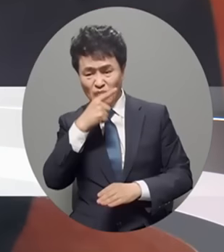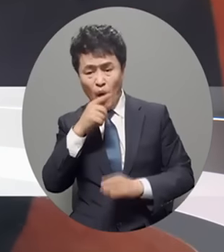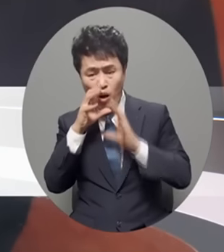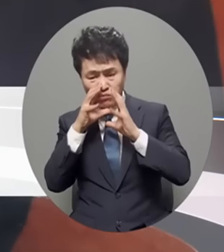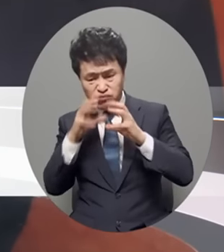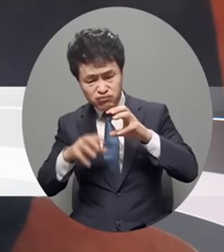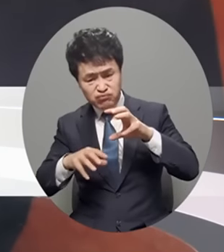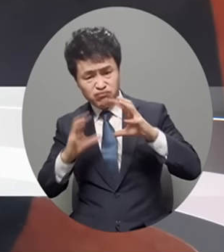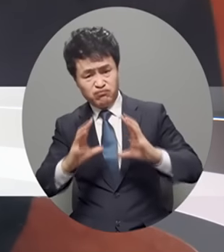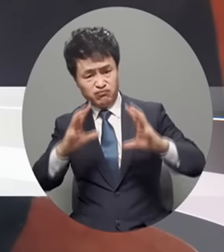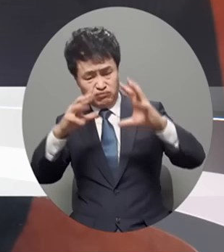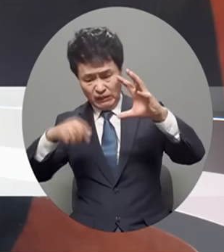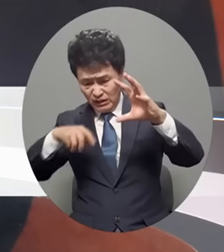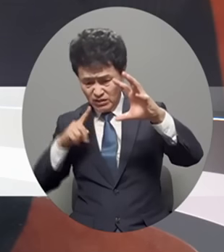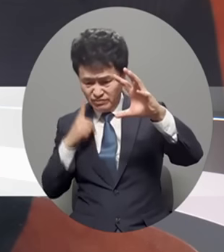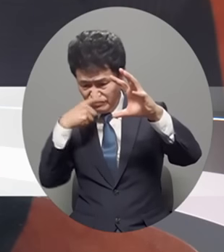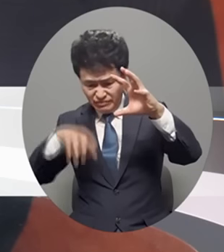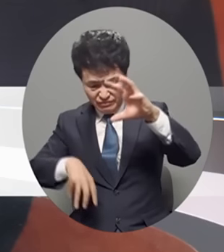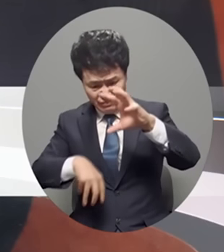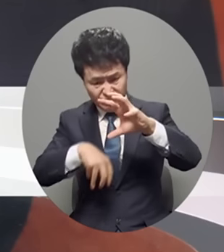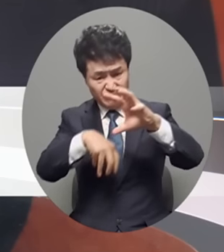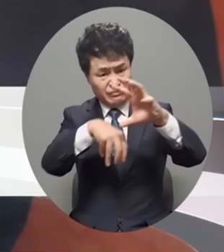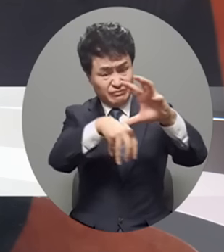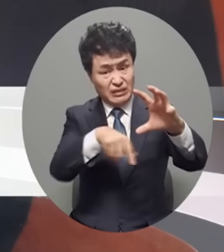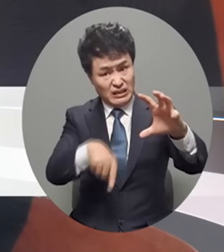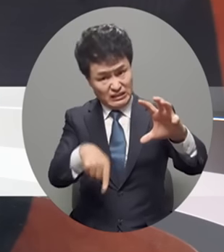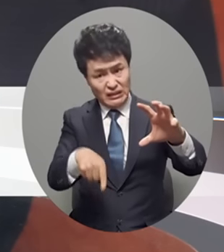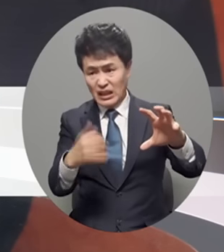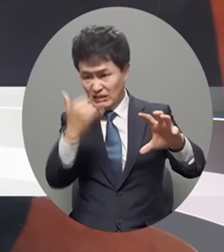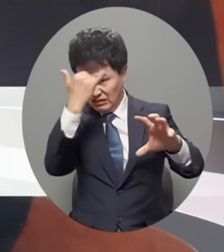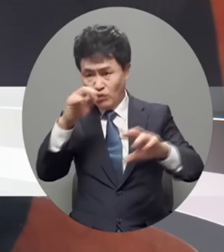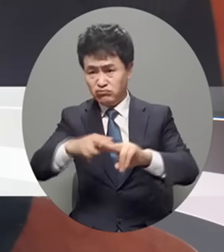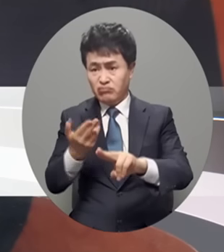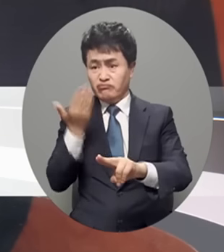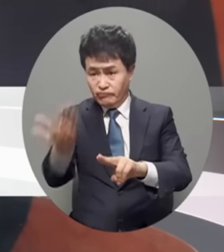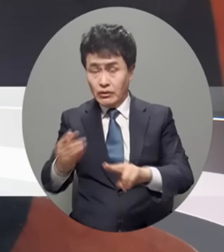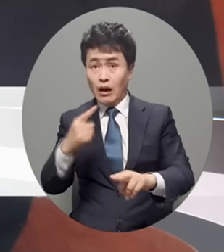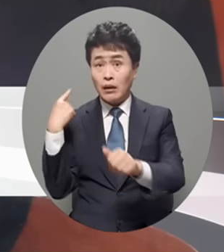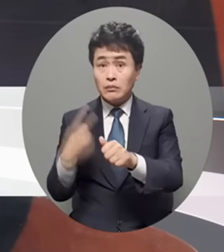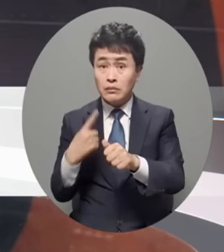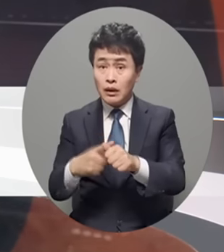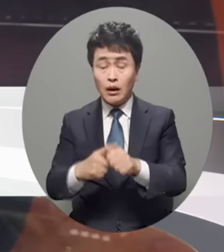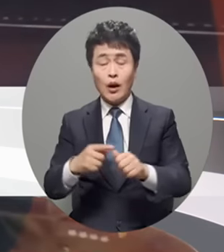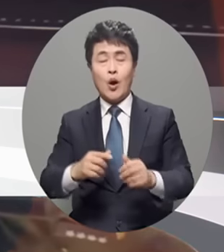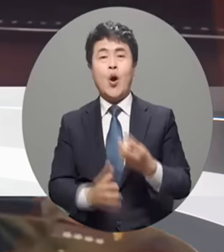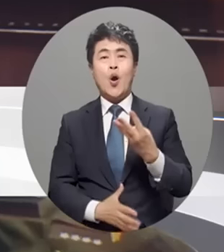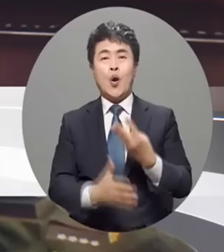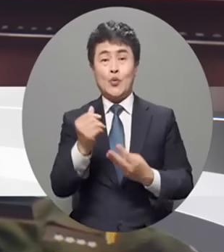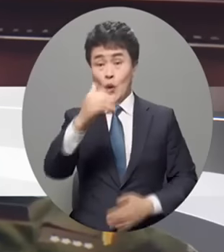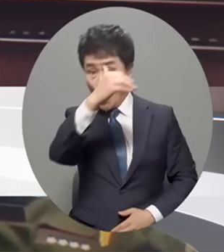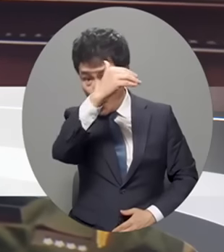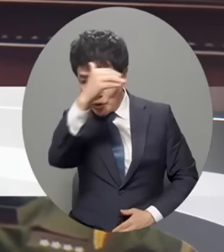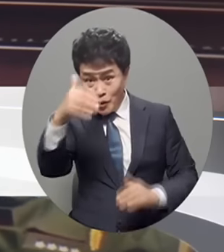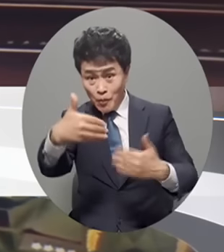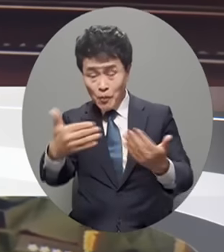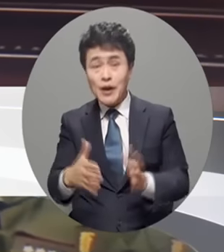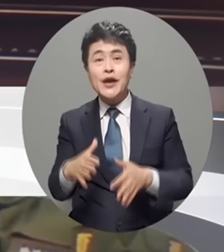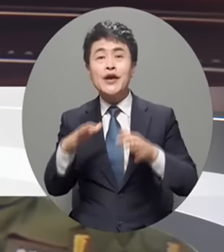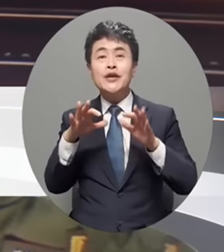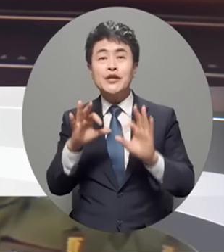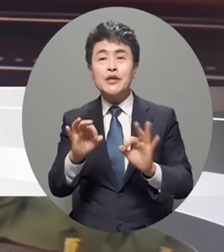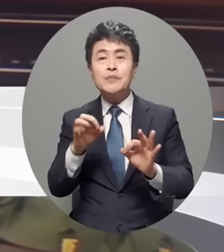관련해 김여정 부부장은 성의의 선물이라며 비아냥대기도 했습니다. 통일전망대, 오늘은 김여정의 위상과 역할에